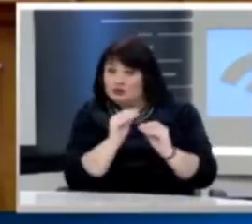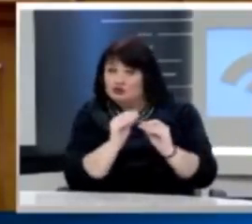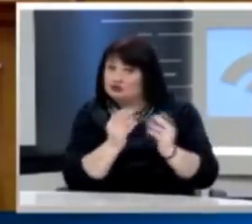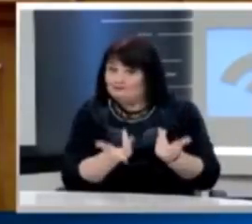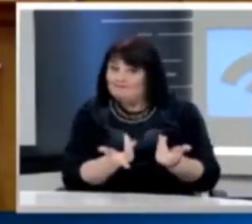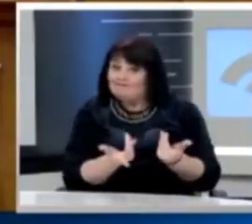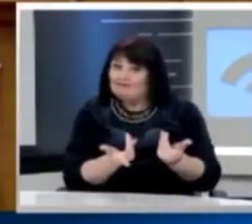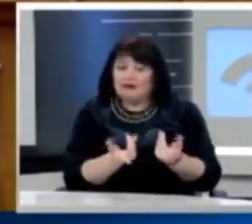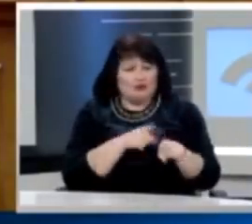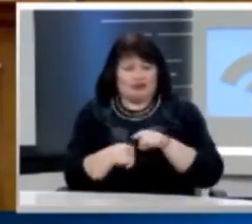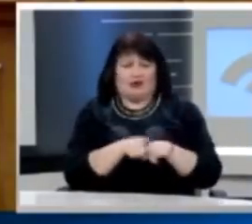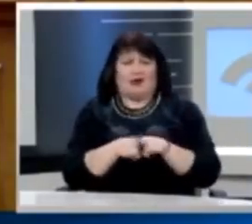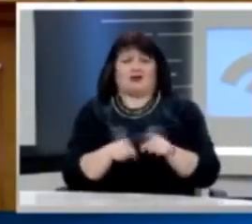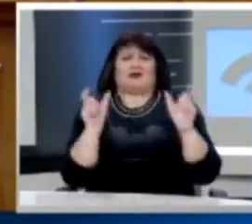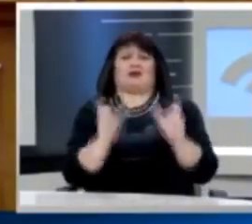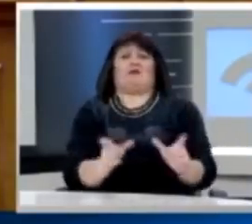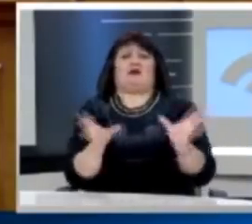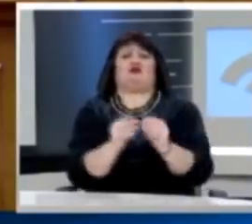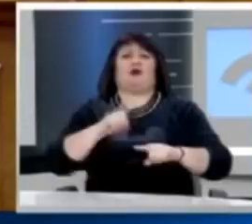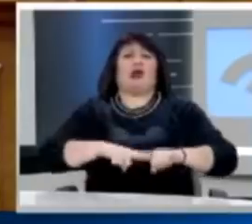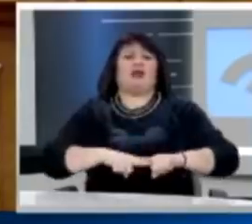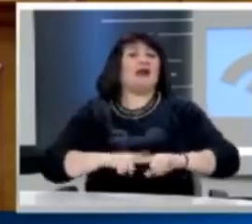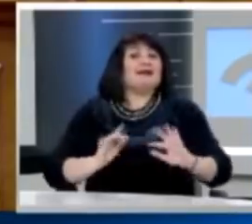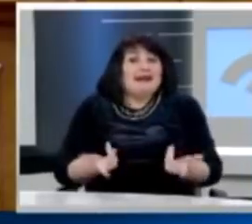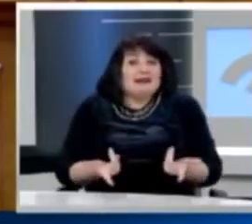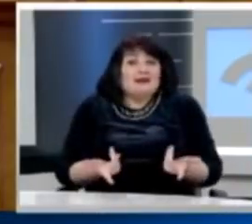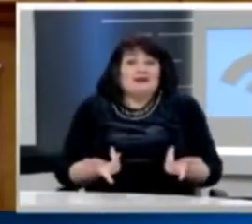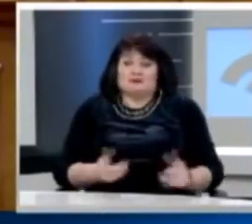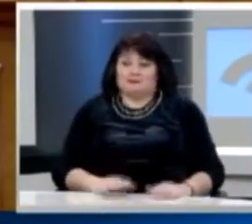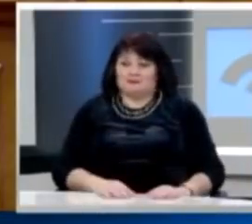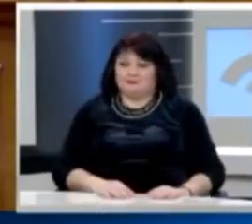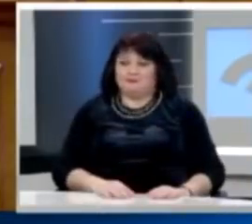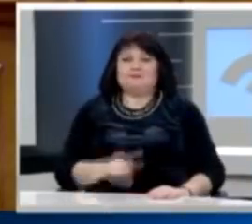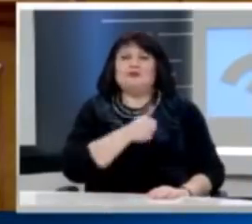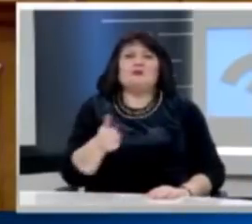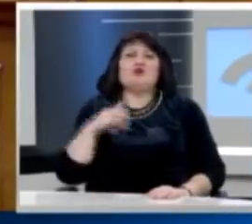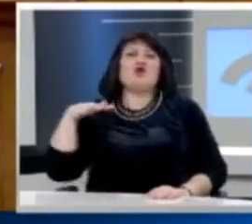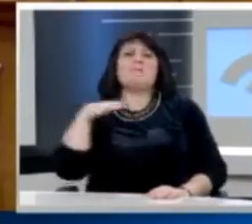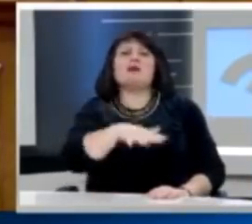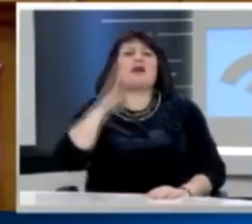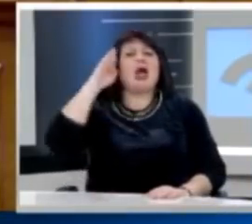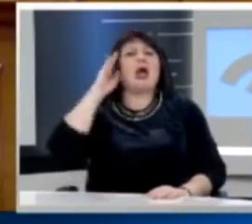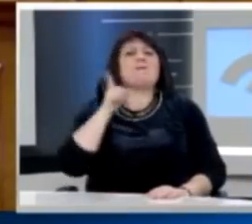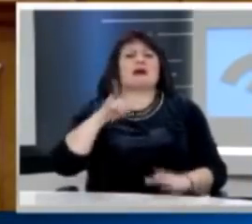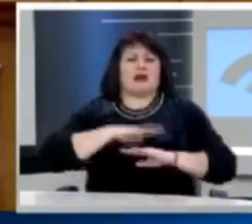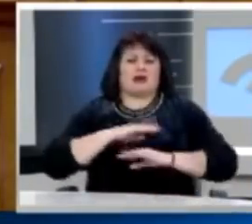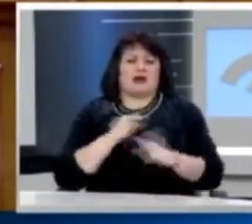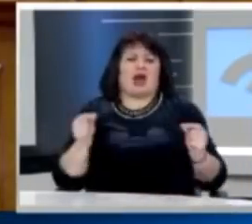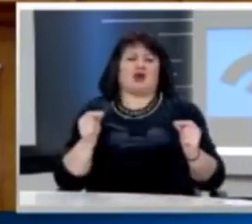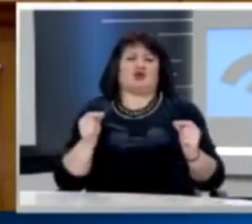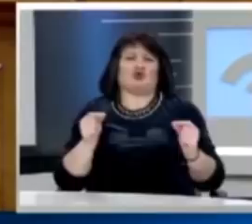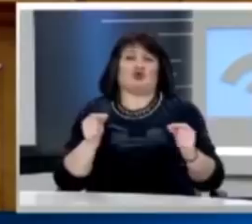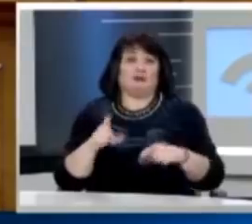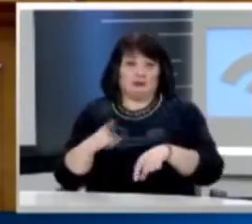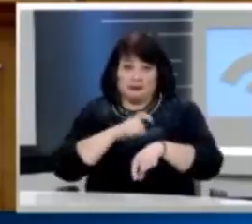που καμία σχέση έχουν με την άμυνα της χώρας, αλλά μόνο με επιθετικά σχέδια των Αμερικάνων και του ΝΑΤΟ, την